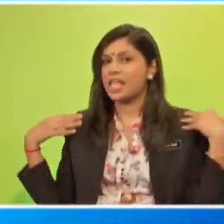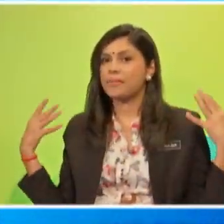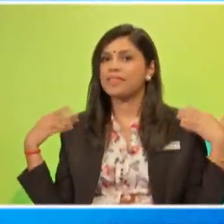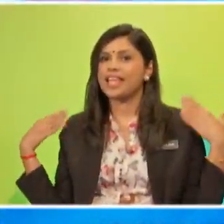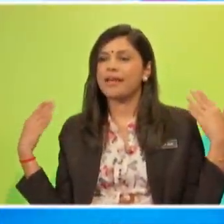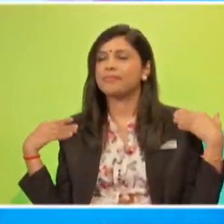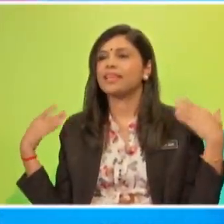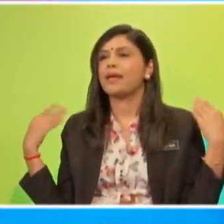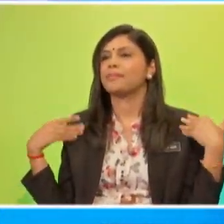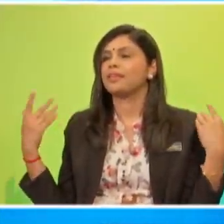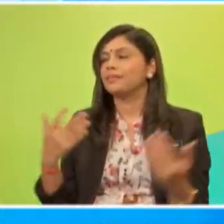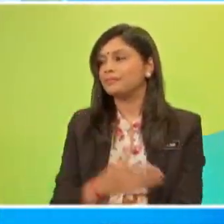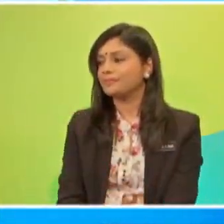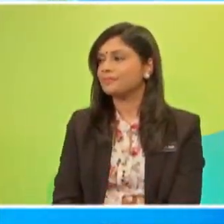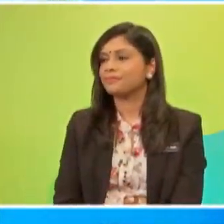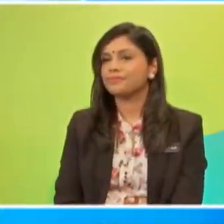Wow!